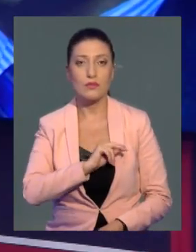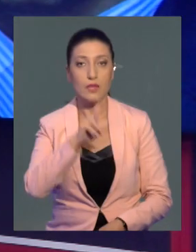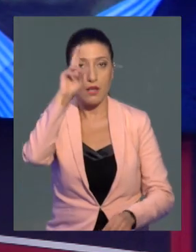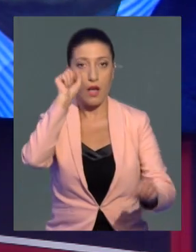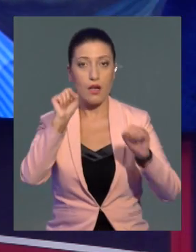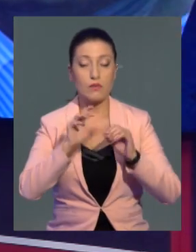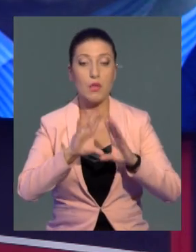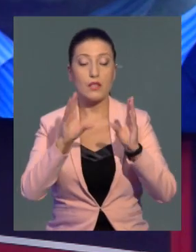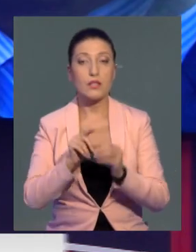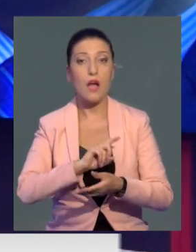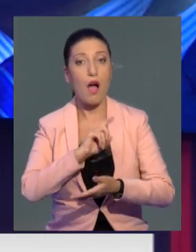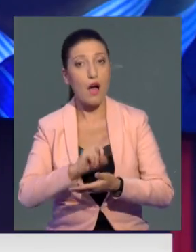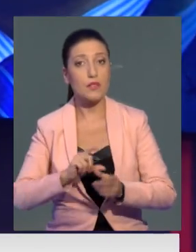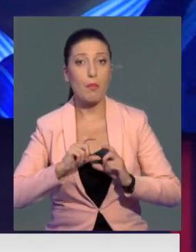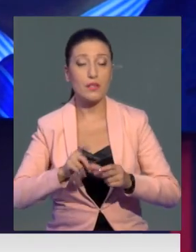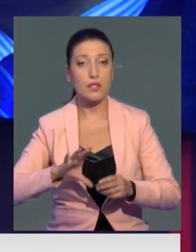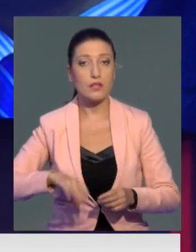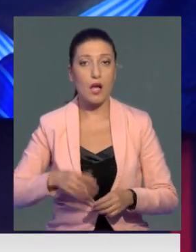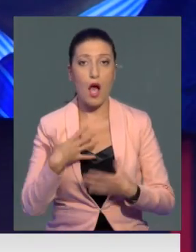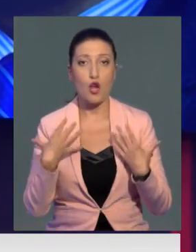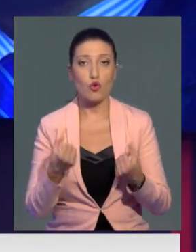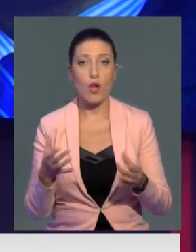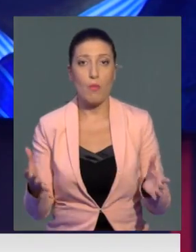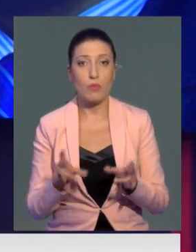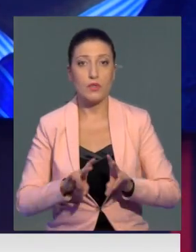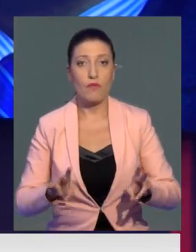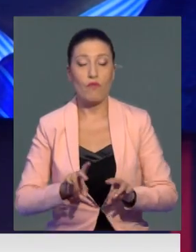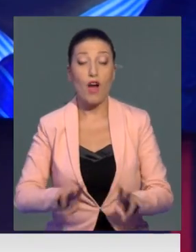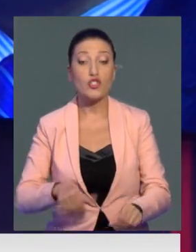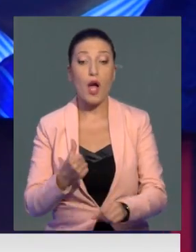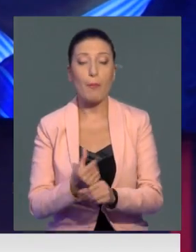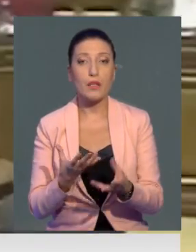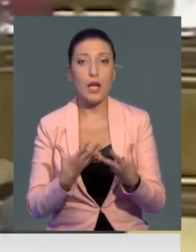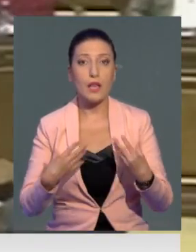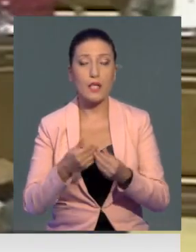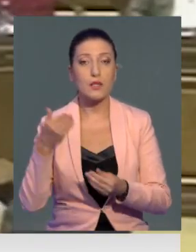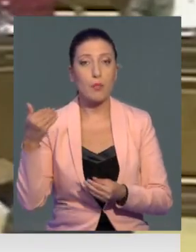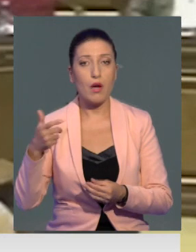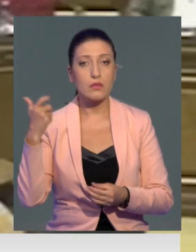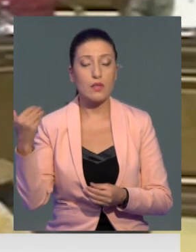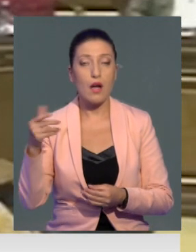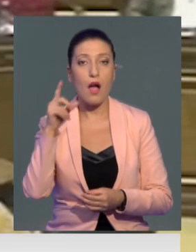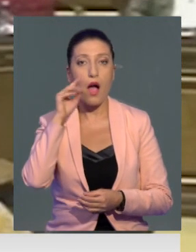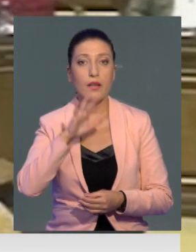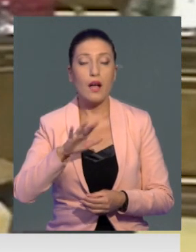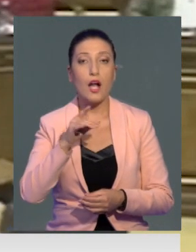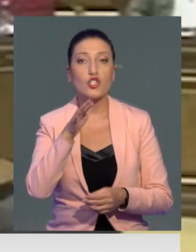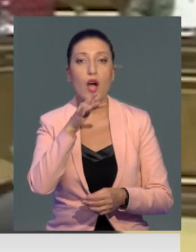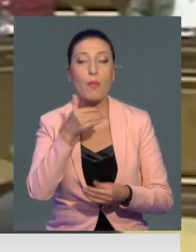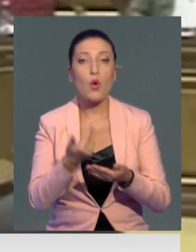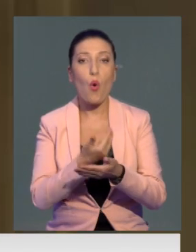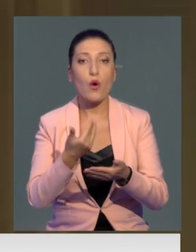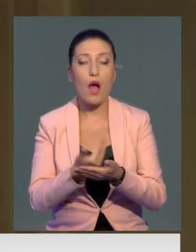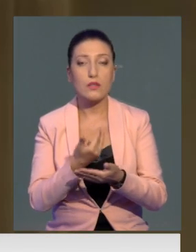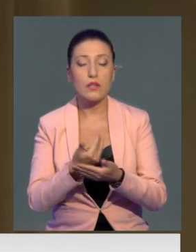Կառավարության հետ հարց ու պատասխանից հետո առողջապահության նախարարը վարչապետ Փաշինյանի ընտանիքին պատկանող հայկական ժամանակ օրաթերթի ցերքում է